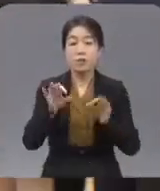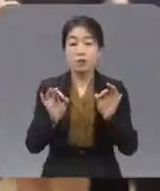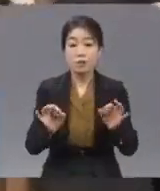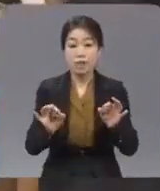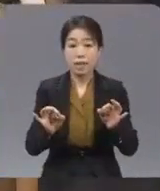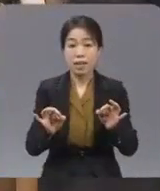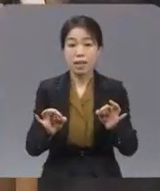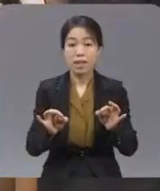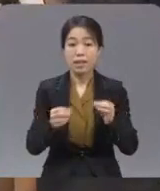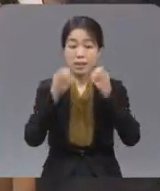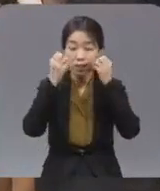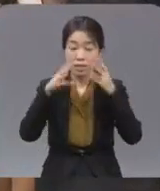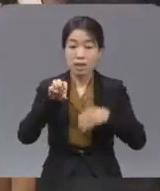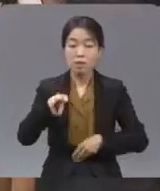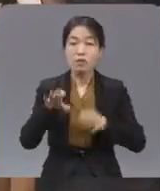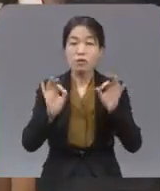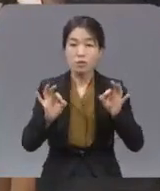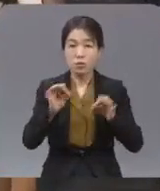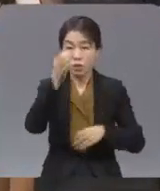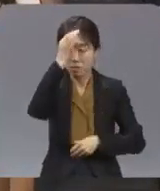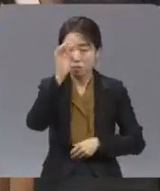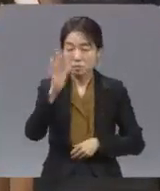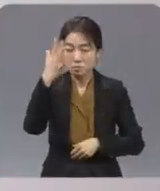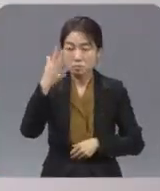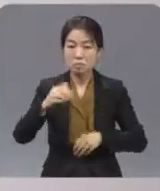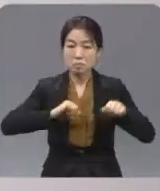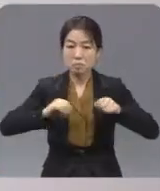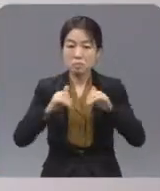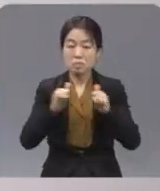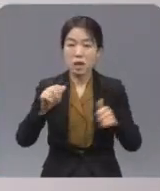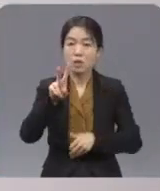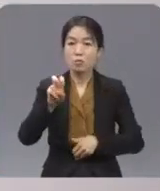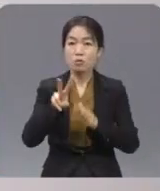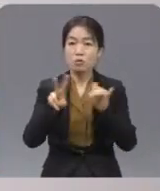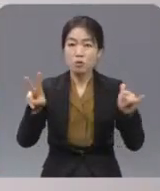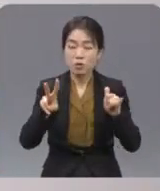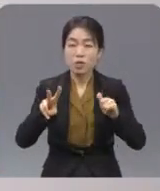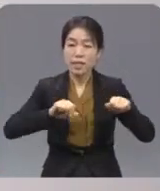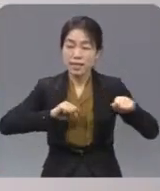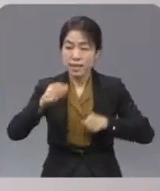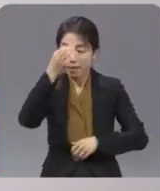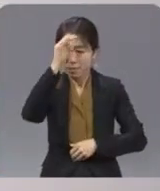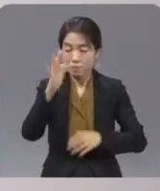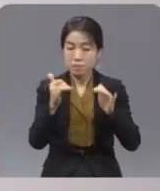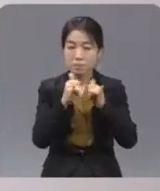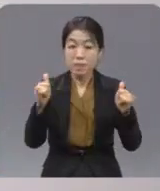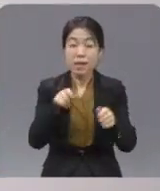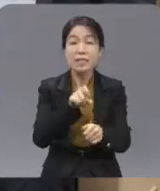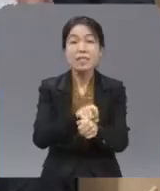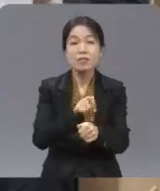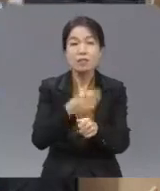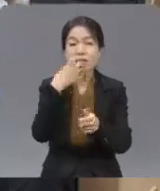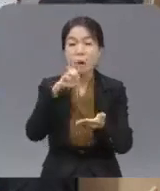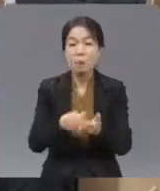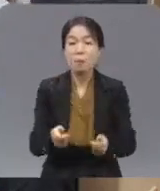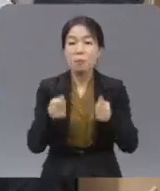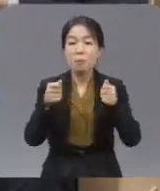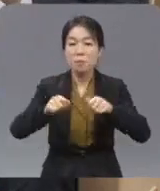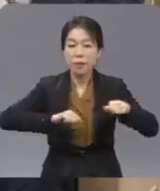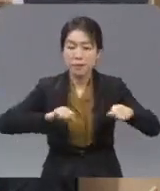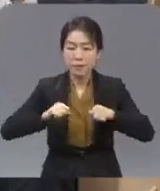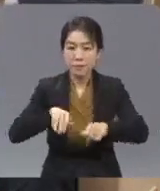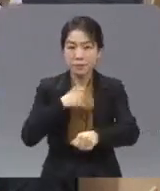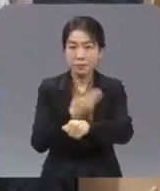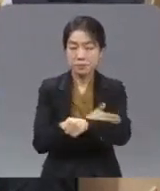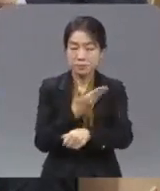광주은행이 신광은 명장 제도를 통해 선정된 22명의 상반기 세일즈 명장 직원들의 시상을 진행하며 영업력 강화에